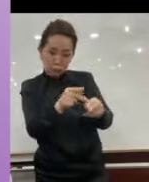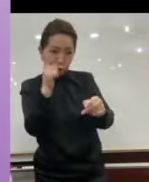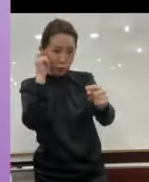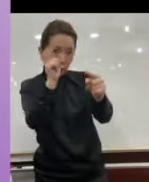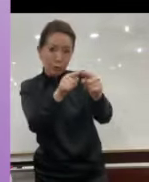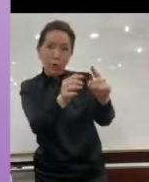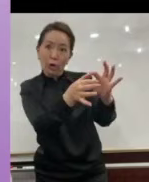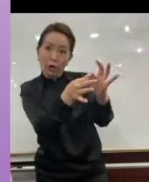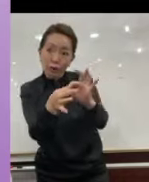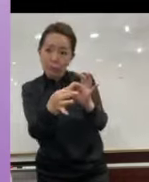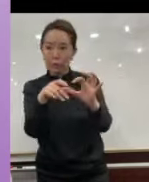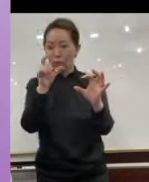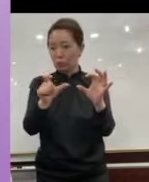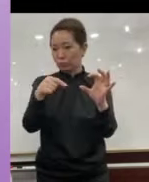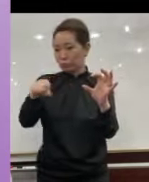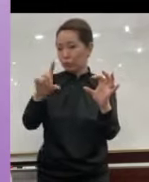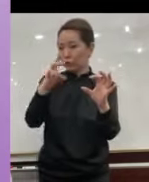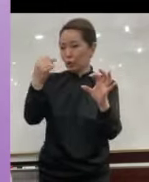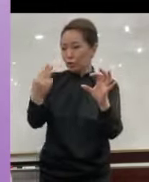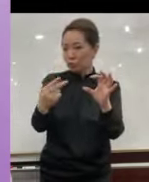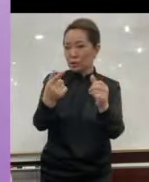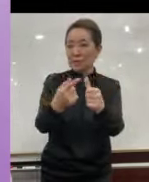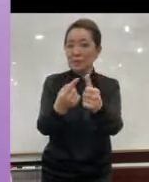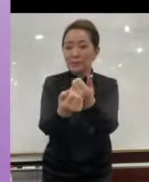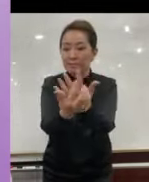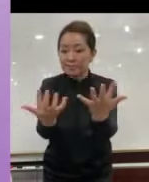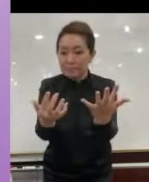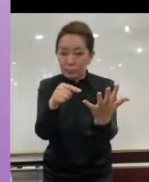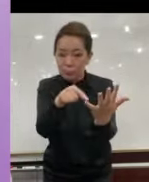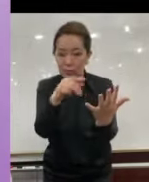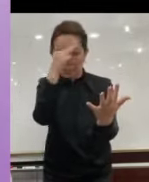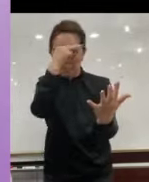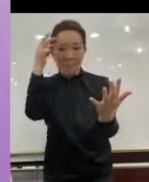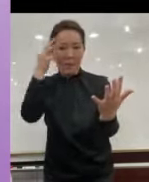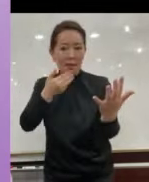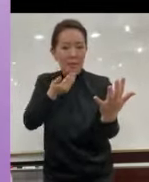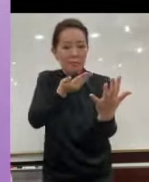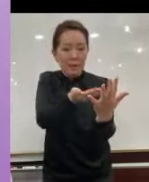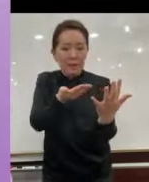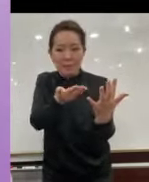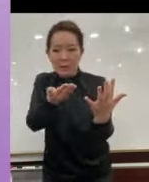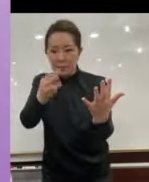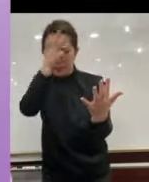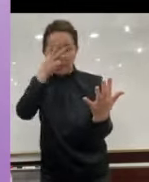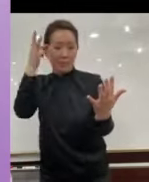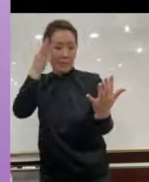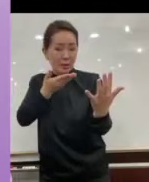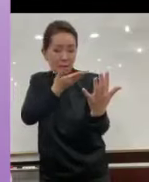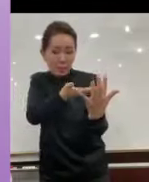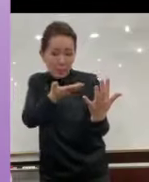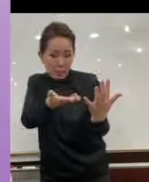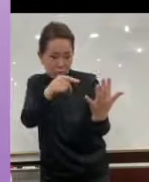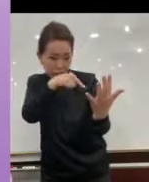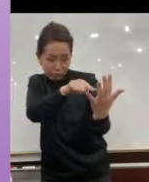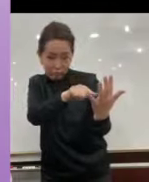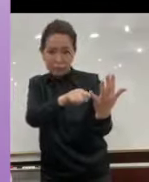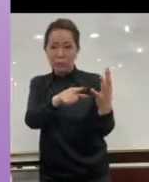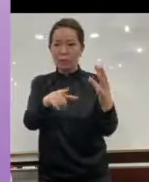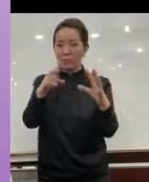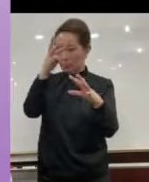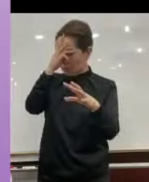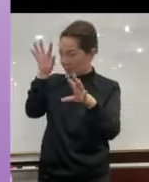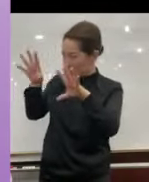нөөц болох одоо боловсон хүчин мэдлэгийг олгох, мэдлэгийг дамжуулан өгснөөрөө тухайн мэдлэг